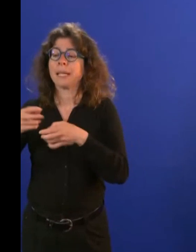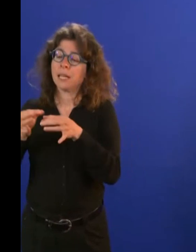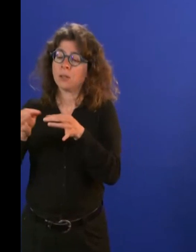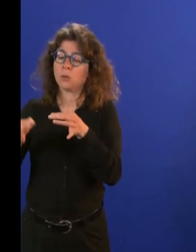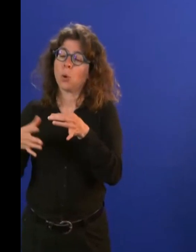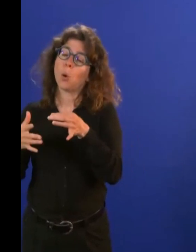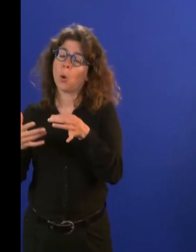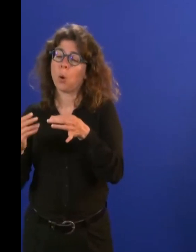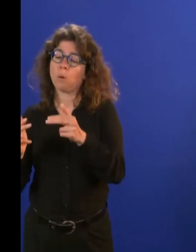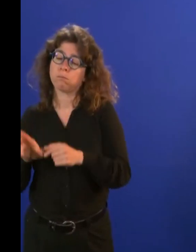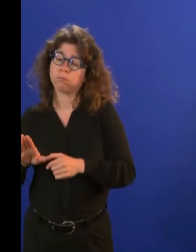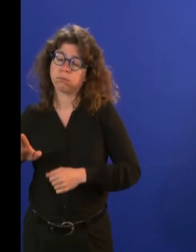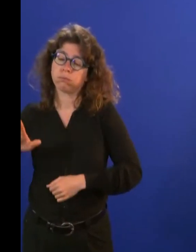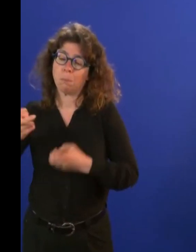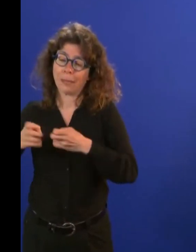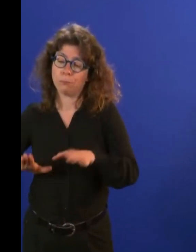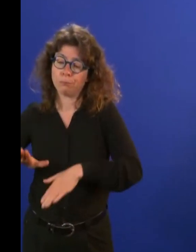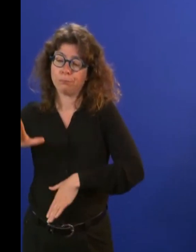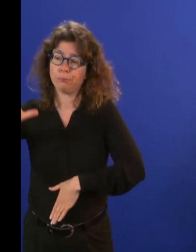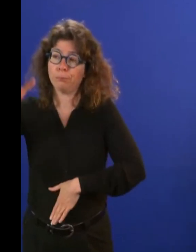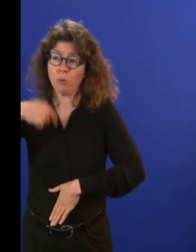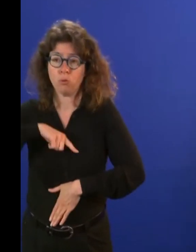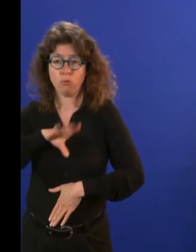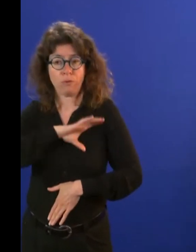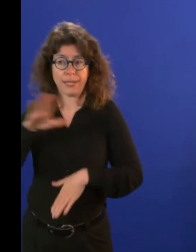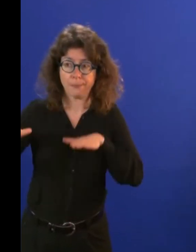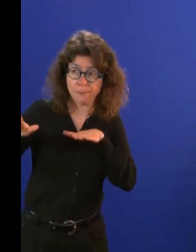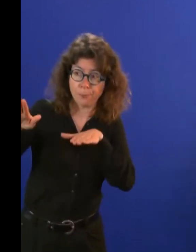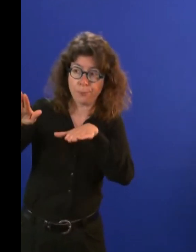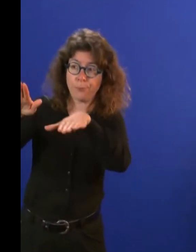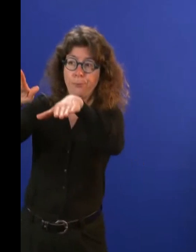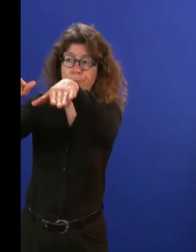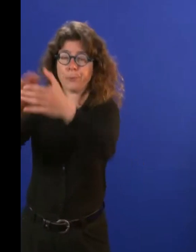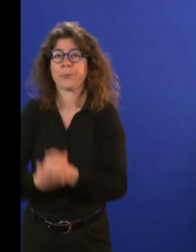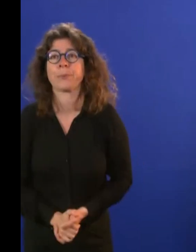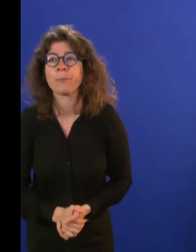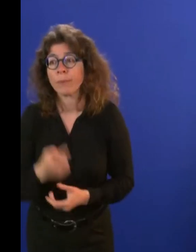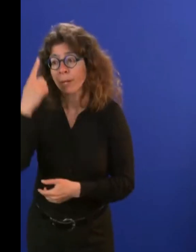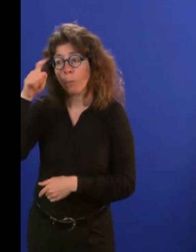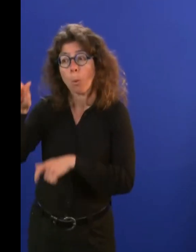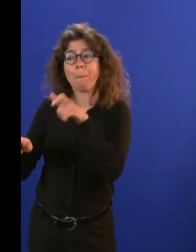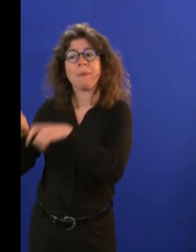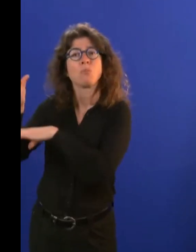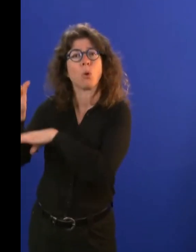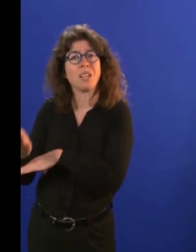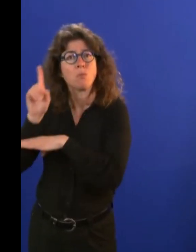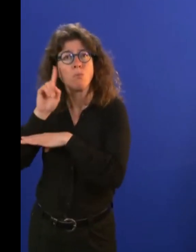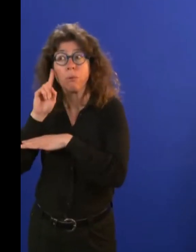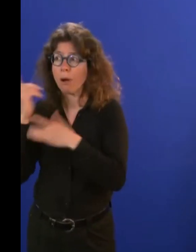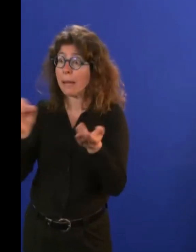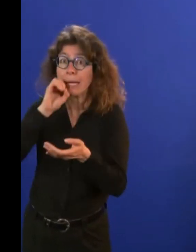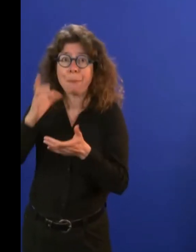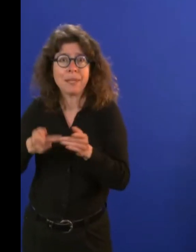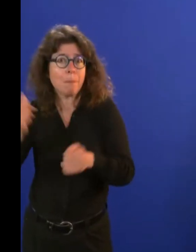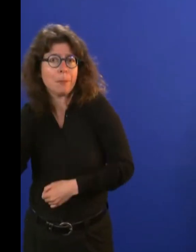l'attractivité de ce choix de mobilité, pour préserver le pouvoir d'achat des usagers du capitalisme fou qu'ils subissent et pour tenir compte de l'augmentation